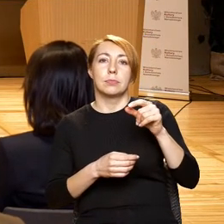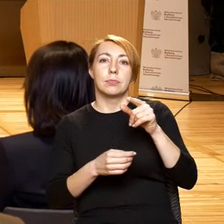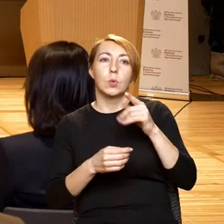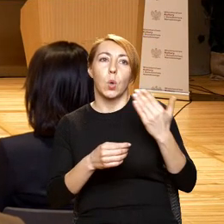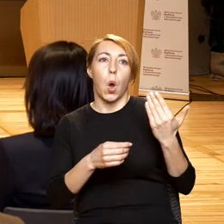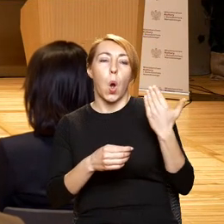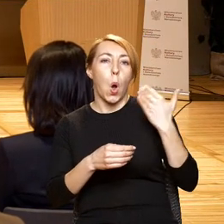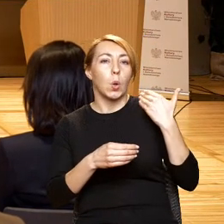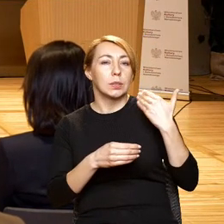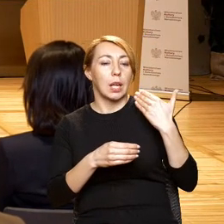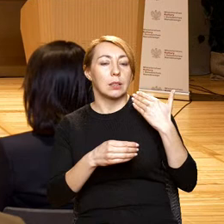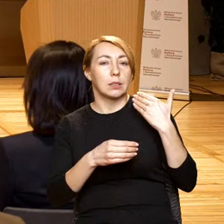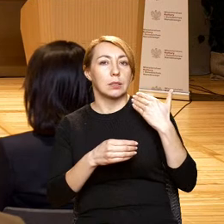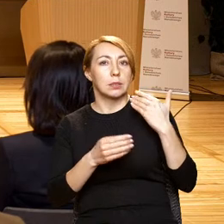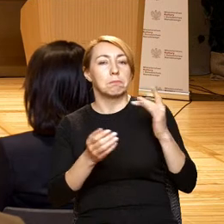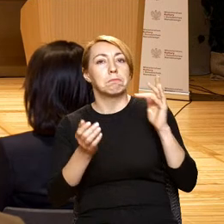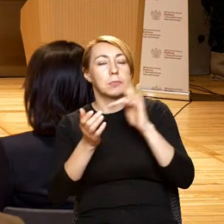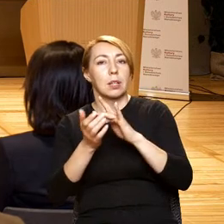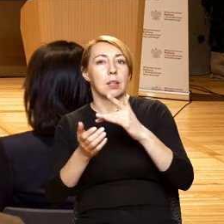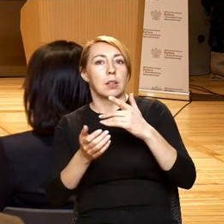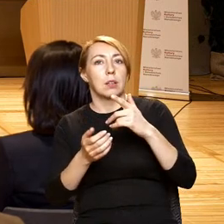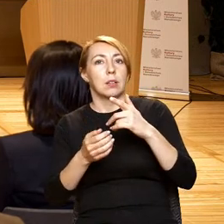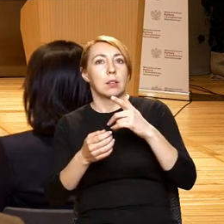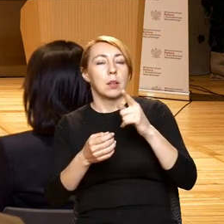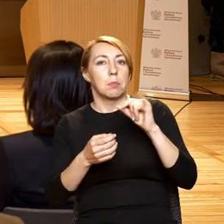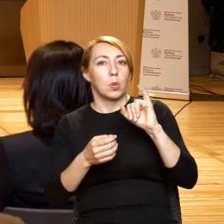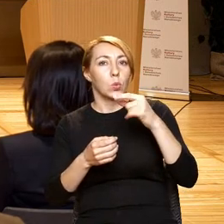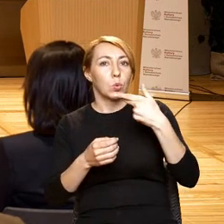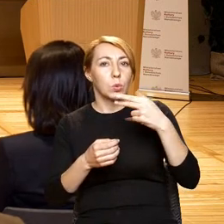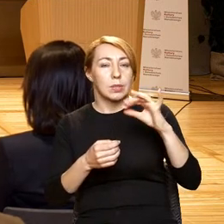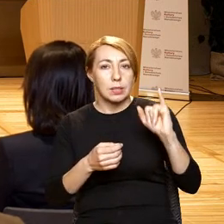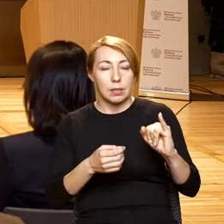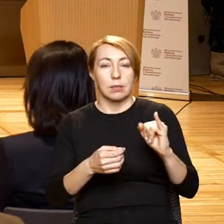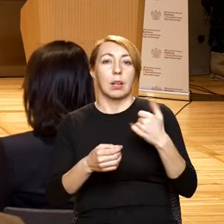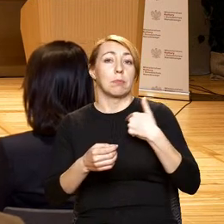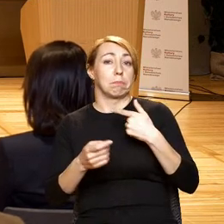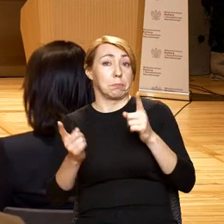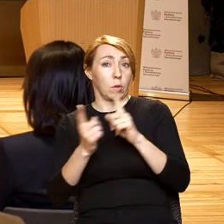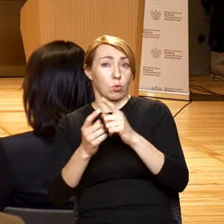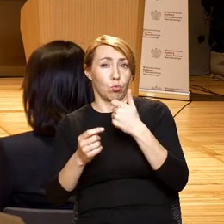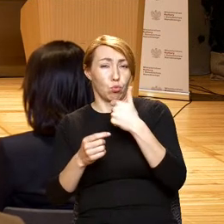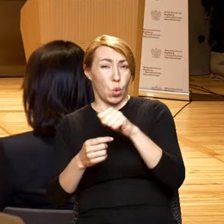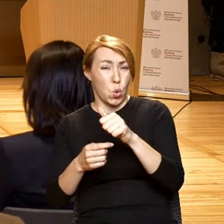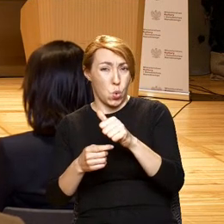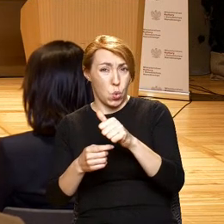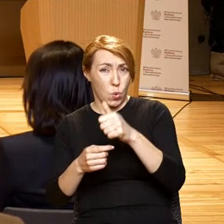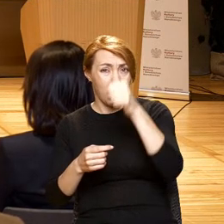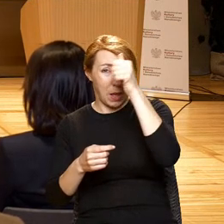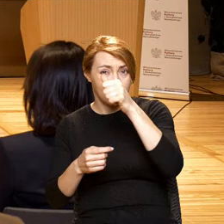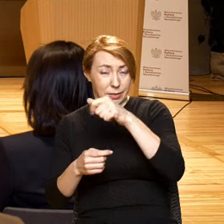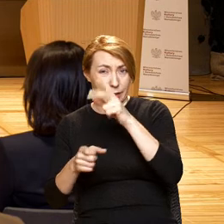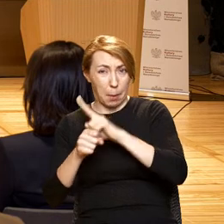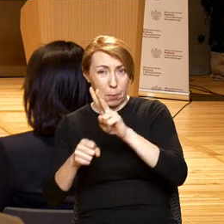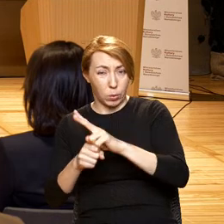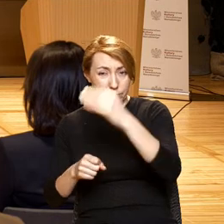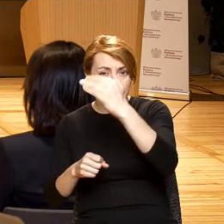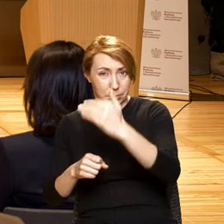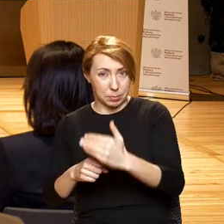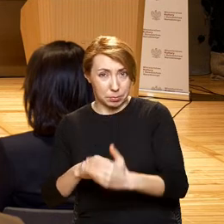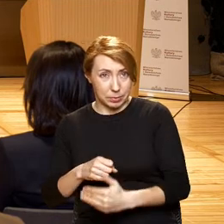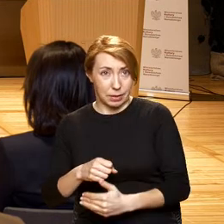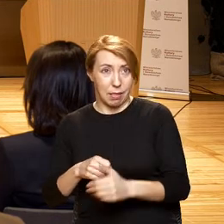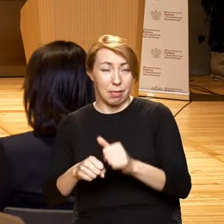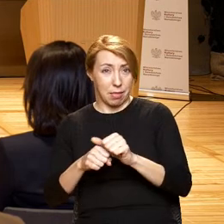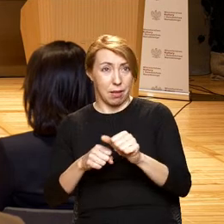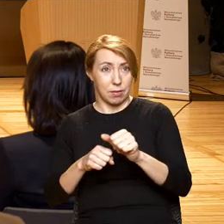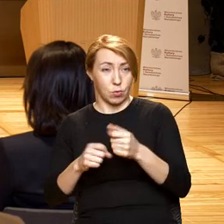ostatniego, kiedy był w Tokio, w Nagoi, znaczy w Nagasaki, prawda, i tutaj, więc i te nazwiska się pojawiają i to naprawdę